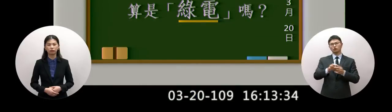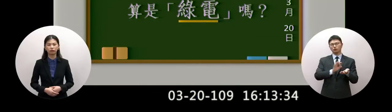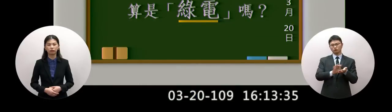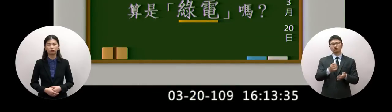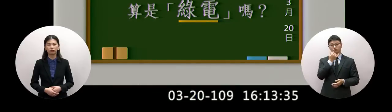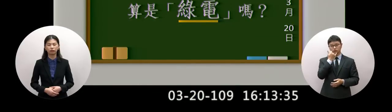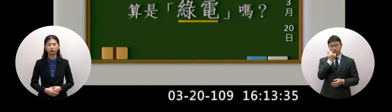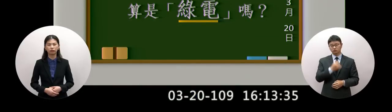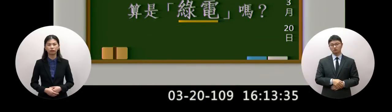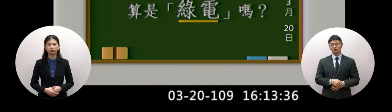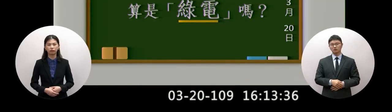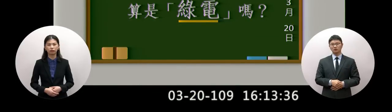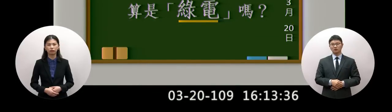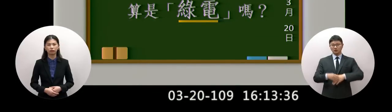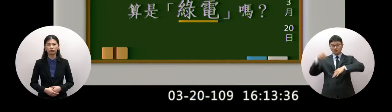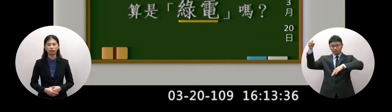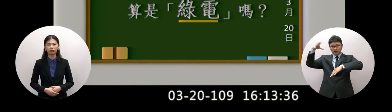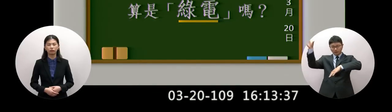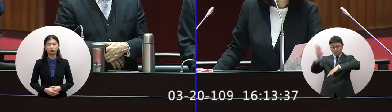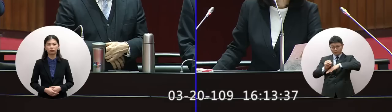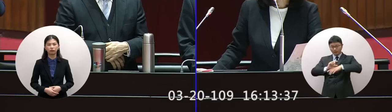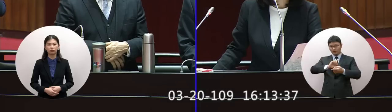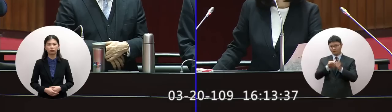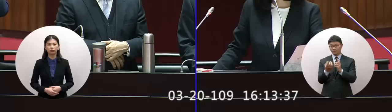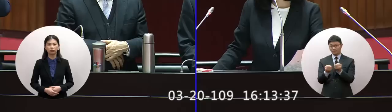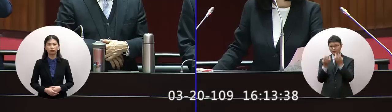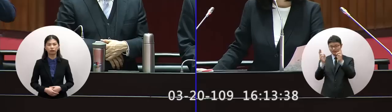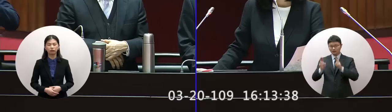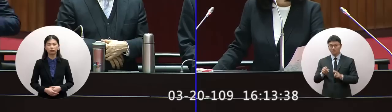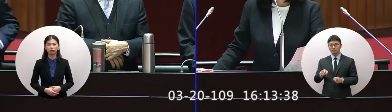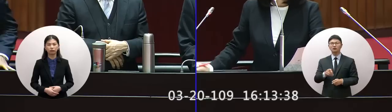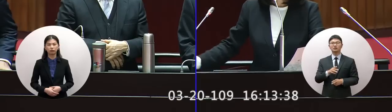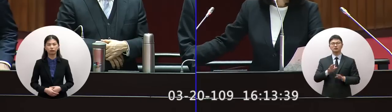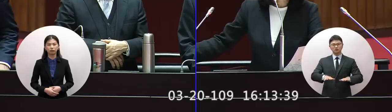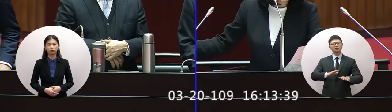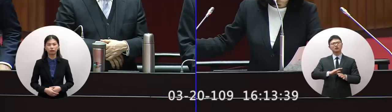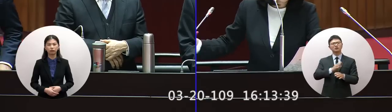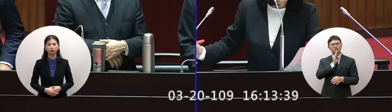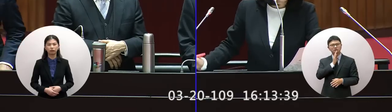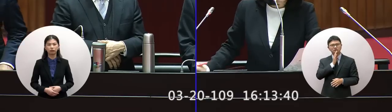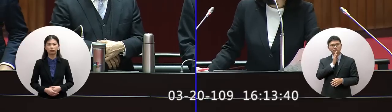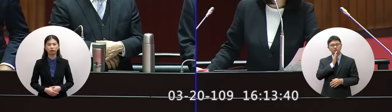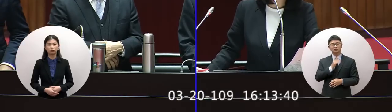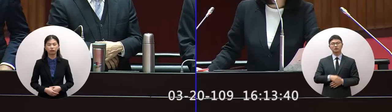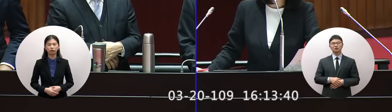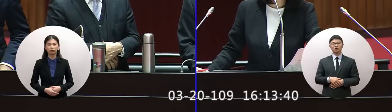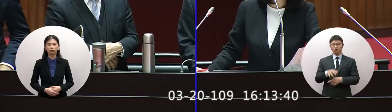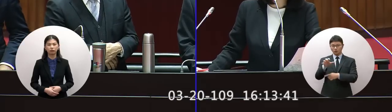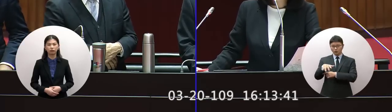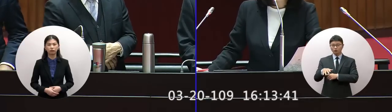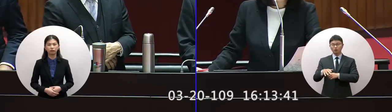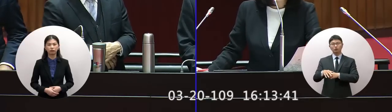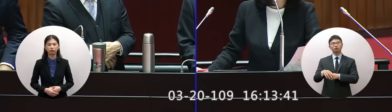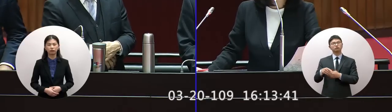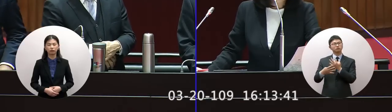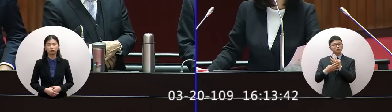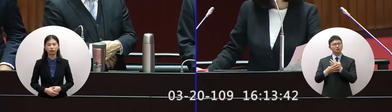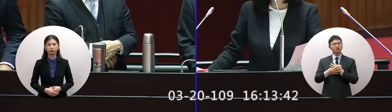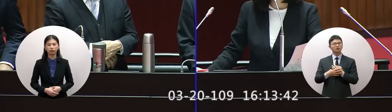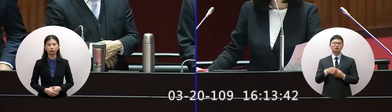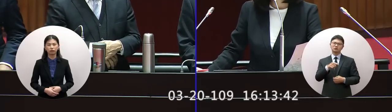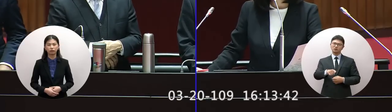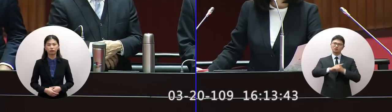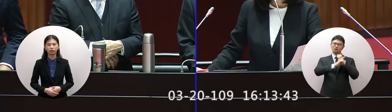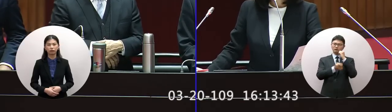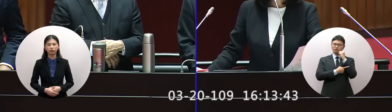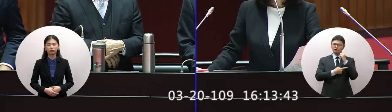上，太阳能发电它其实已经变成了农业。我就不知道行政院你为什么还要去动这一个大